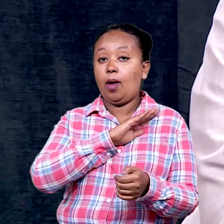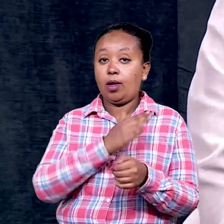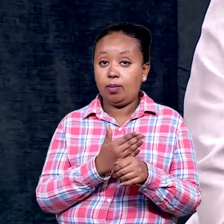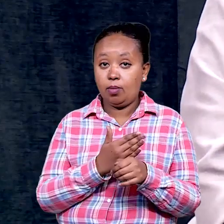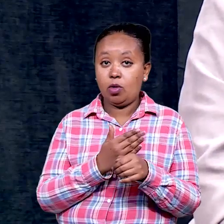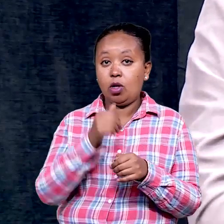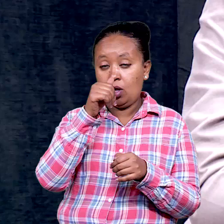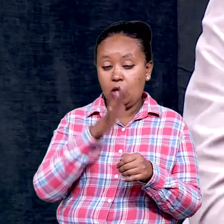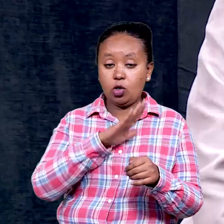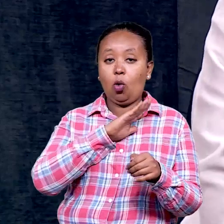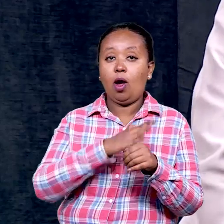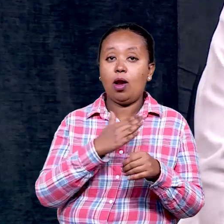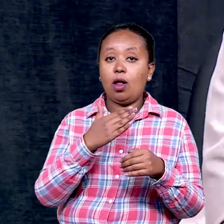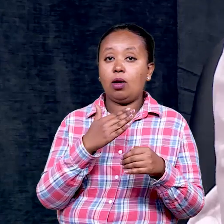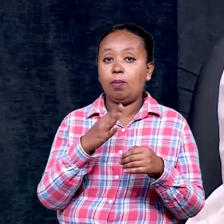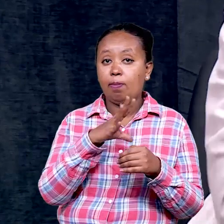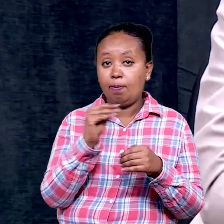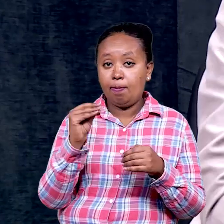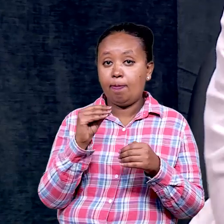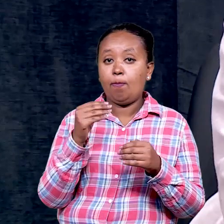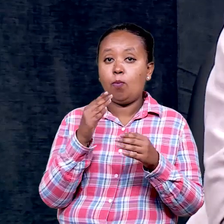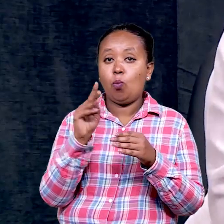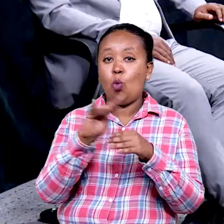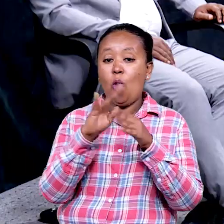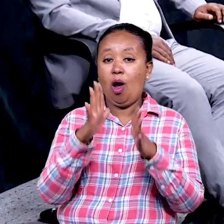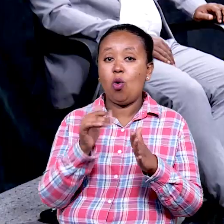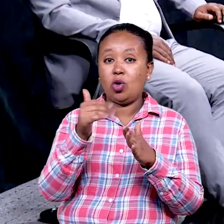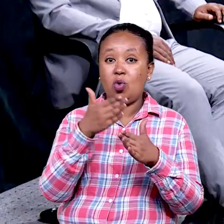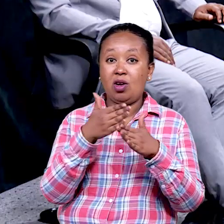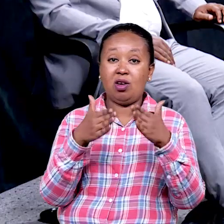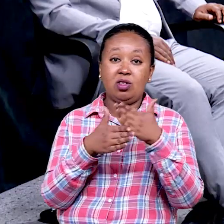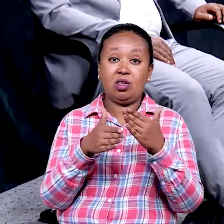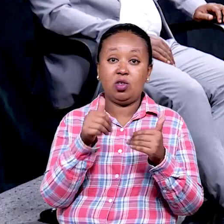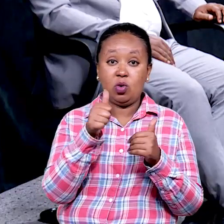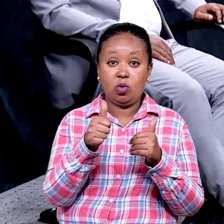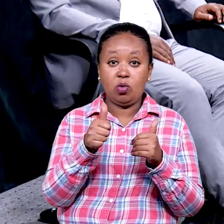የገንዘብ አቅሙ፣ የሰው ኃይል አቅሙ፣ ሙያዊ አደረጃጀቱ በራሱ